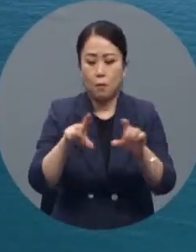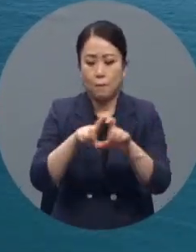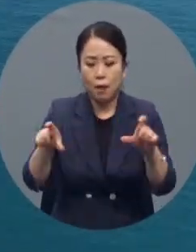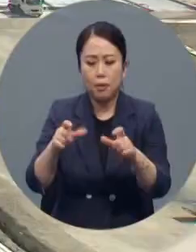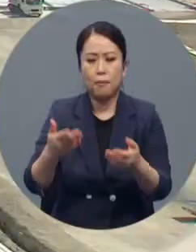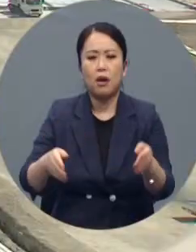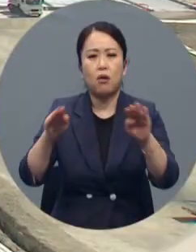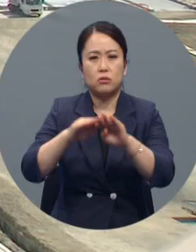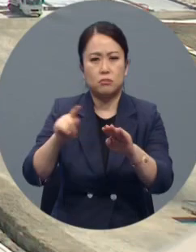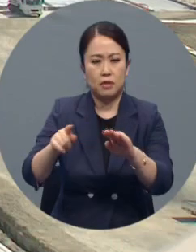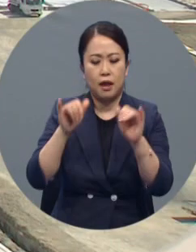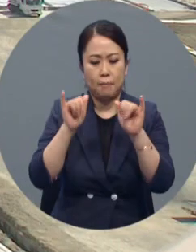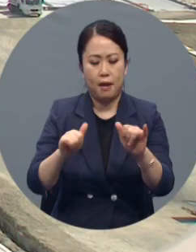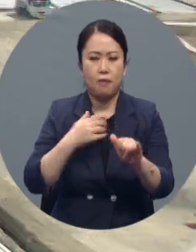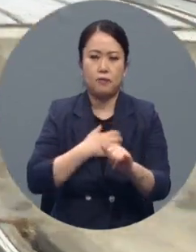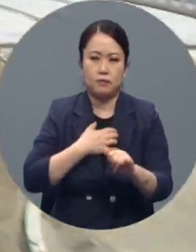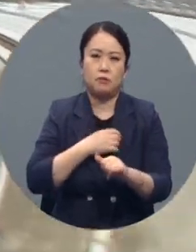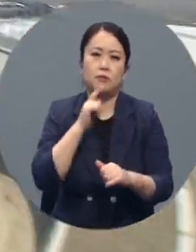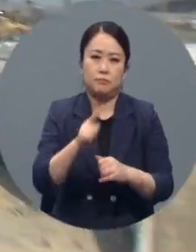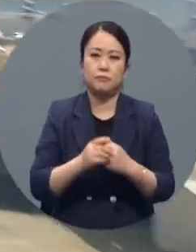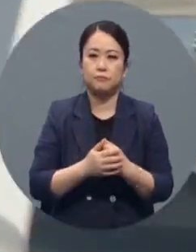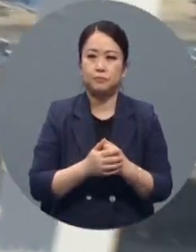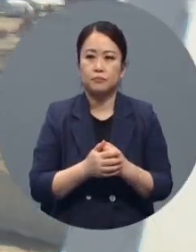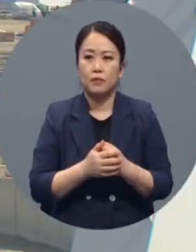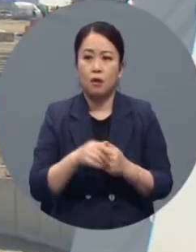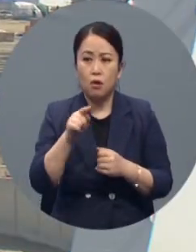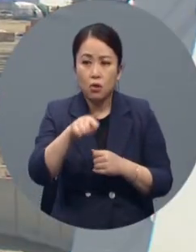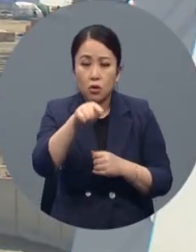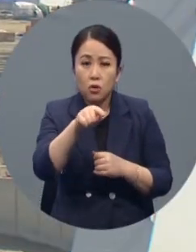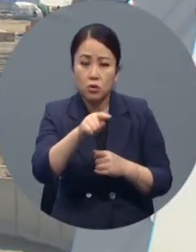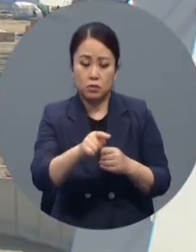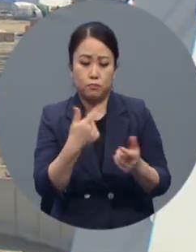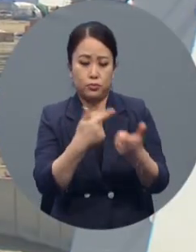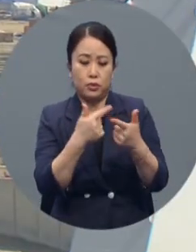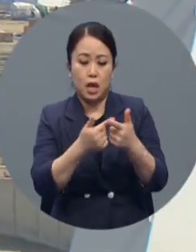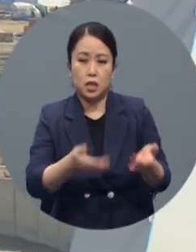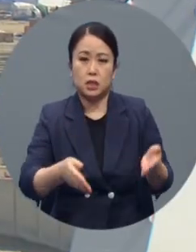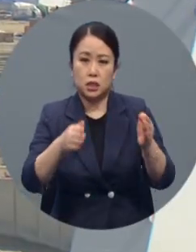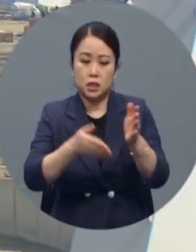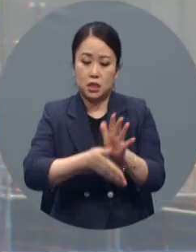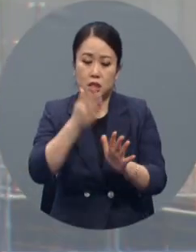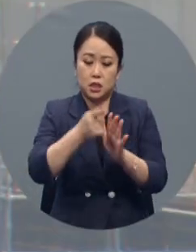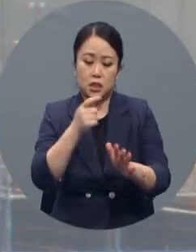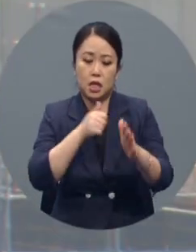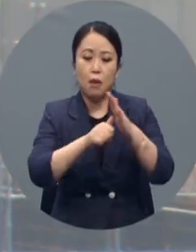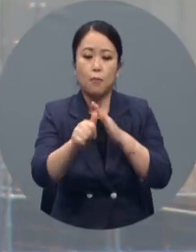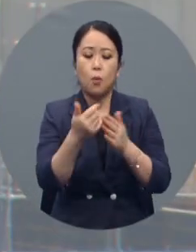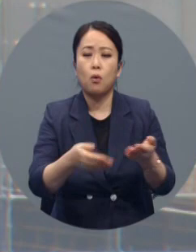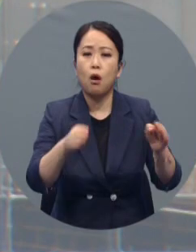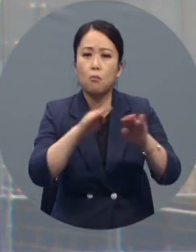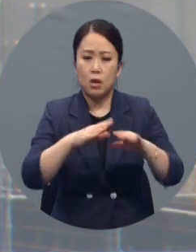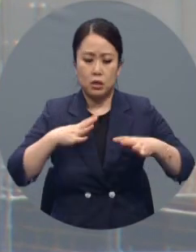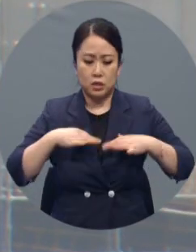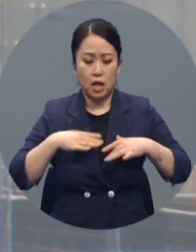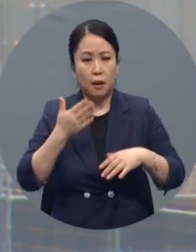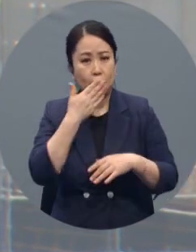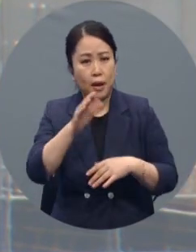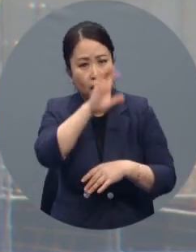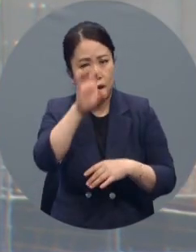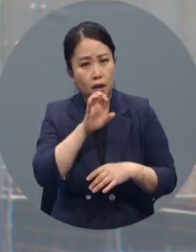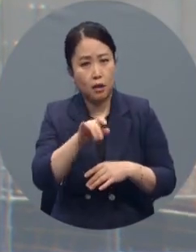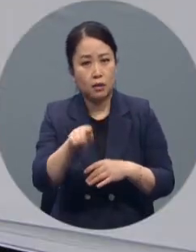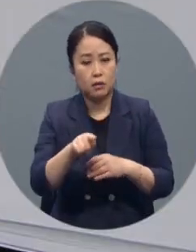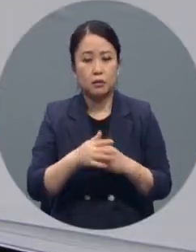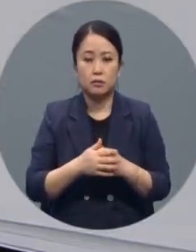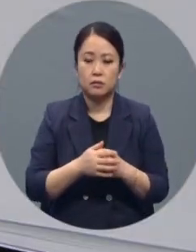이어졌습니다. 어디 가서도 이거를 지금 부산시의 랜드마크라고 자랑할 수 있는 실력은 지금 없다고